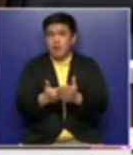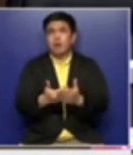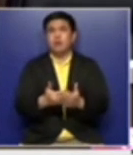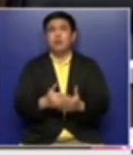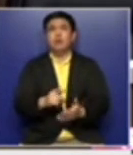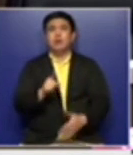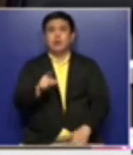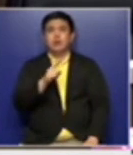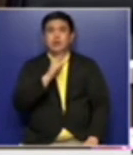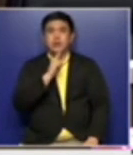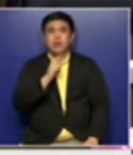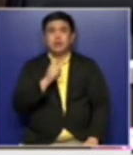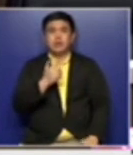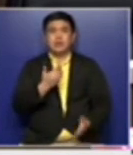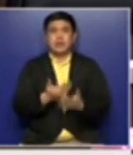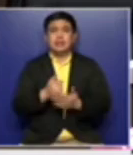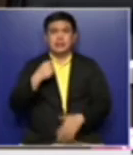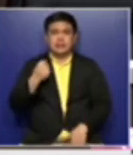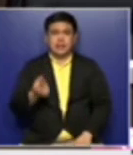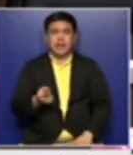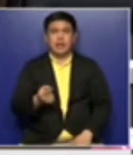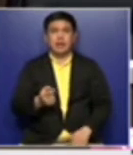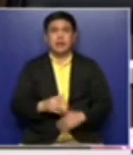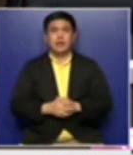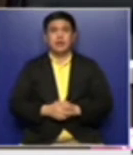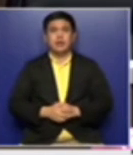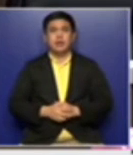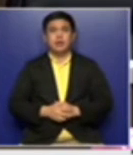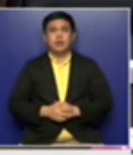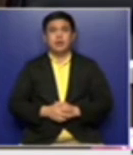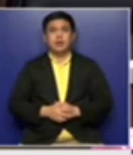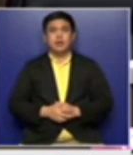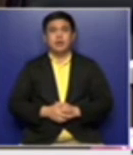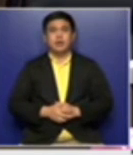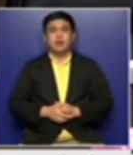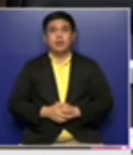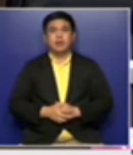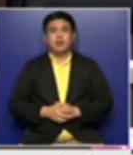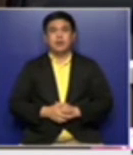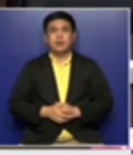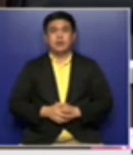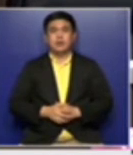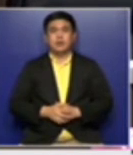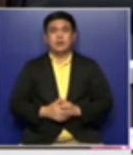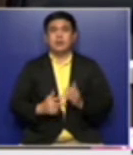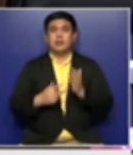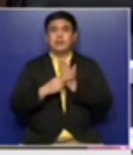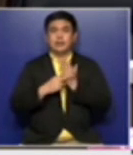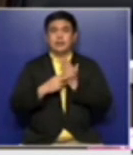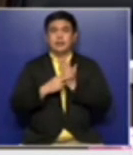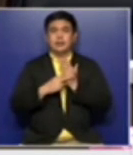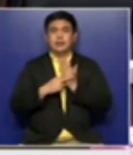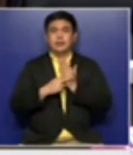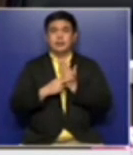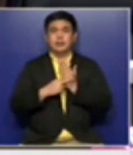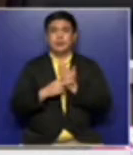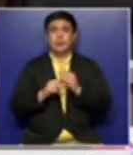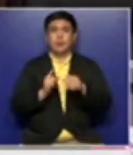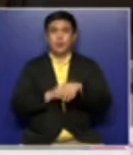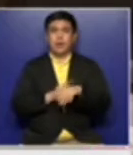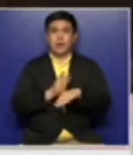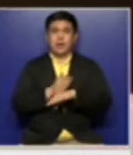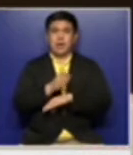เราไม่เอางบประมาณรายจ่าย ท่านอภิชาติครับ ไปลายใน ท่านอภิชาติครับท่านขออภัยท่านอภิชาติเลยเวลามา